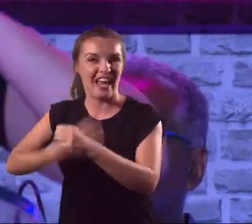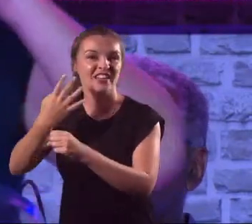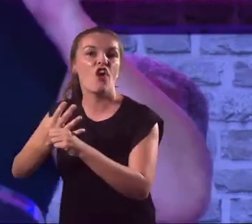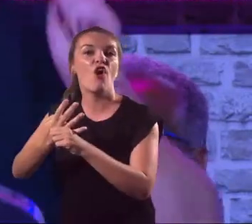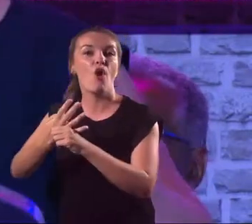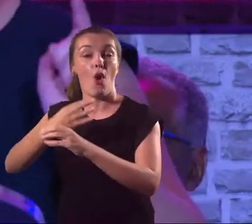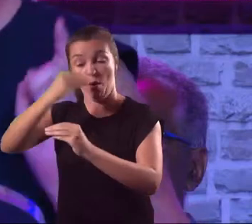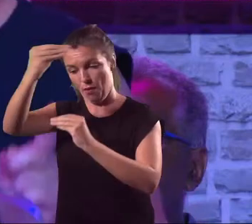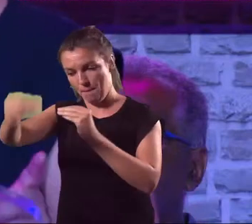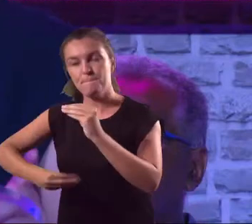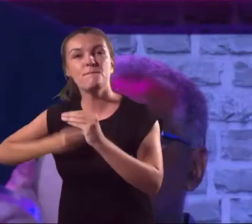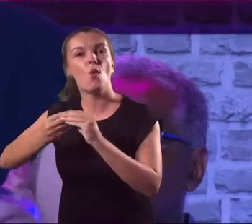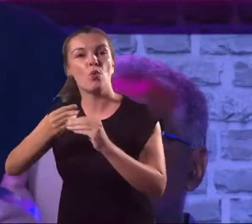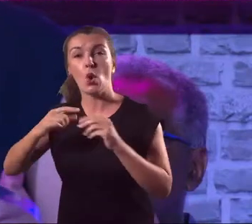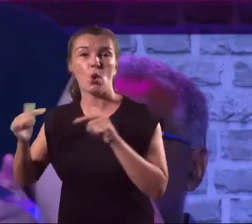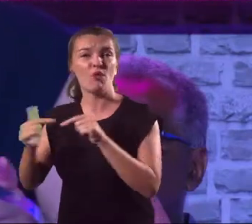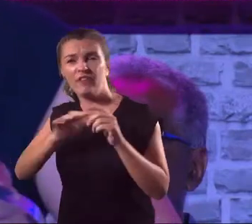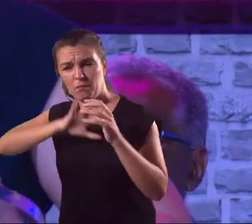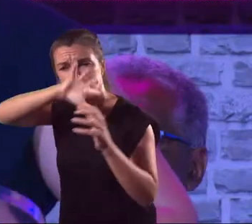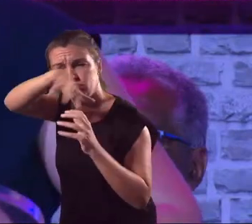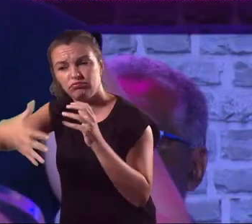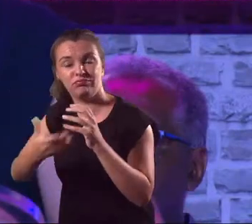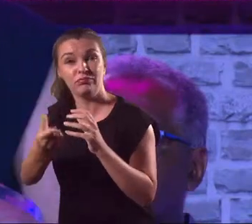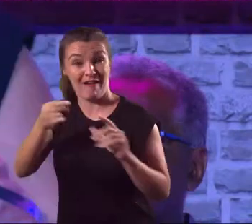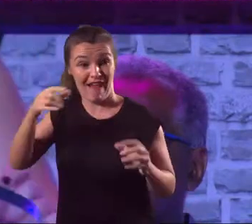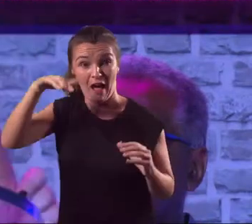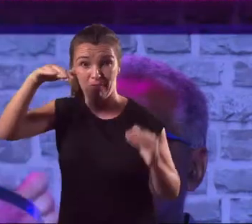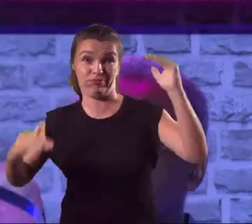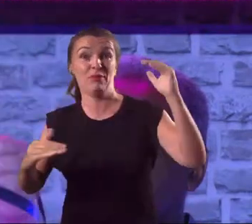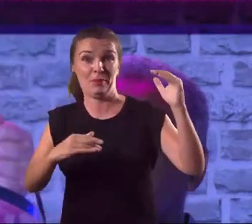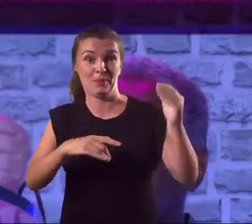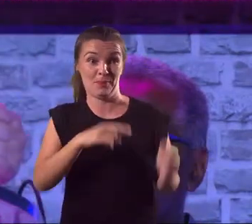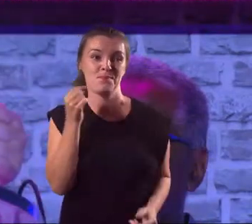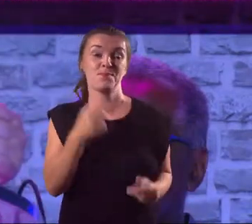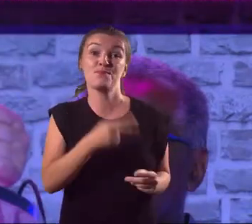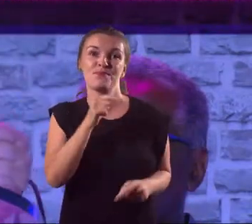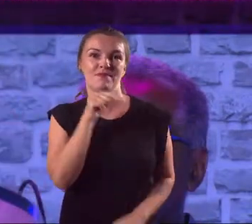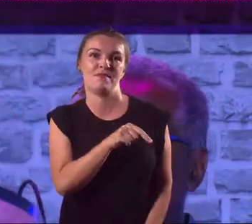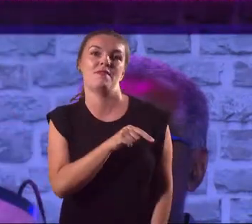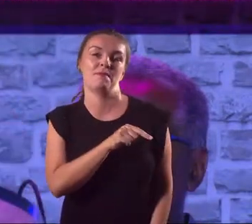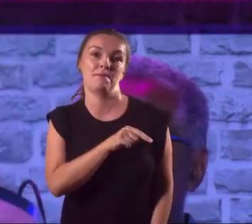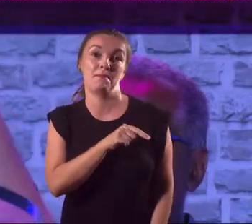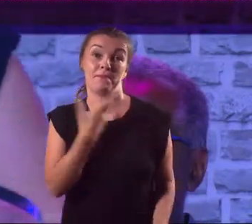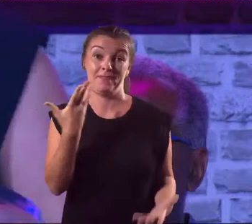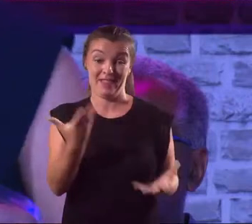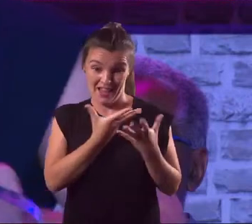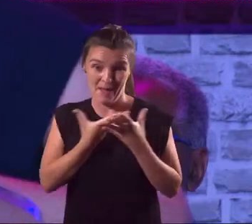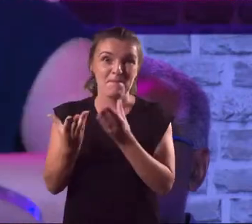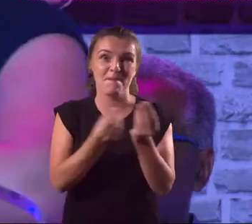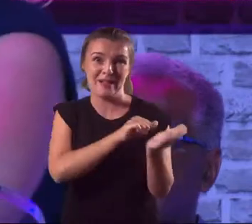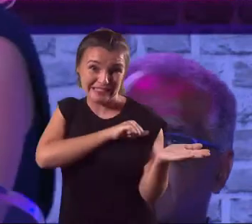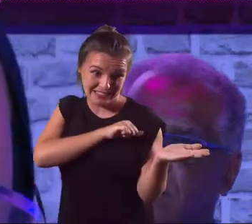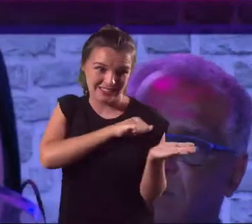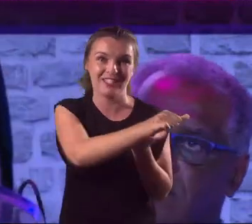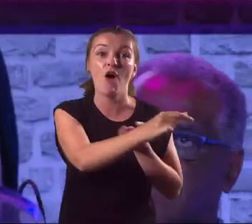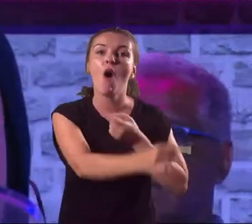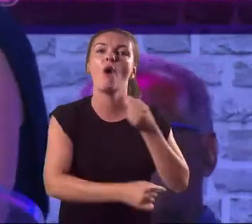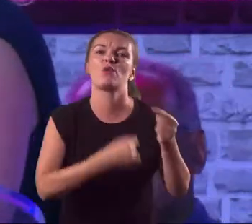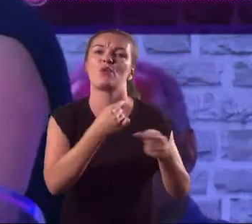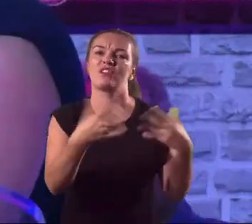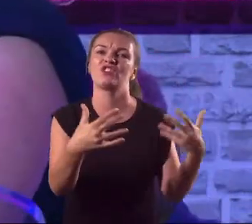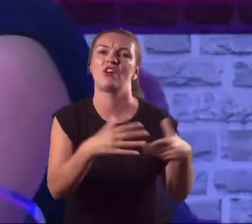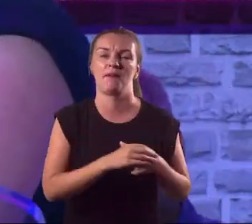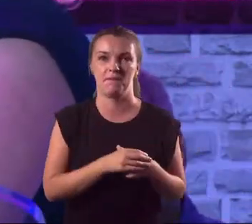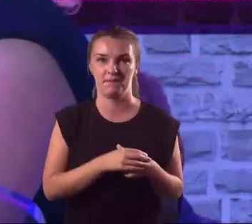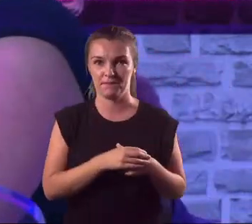dans l'ensemble des conflits du monde. Nous parlons face à un génocide qui est en cours et ils peuvent nous salir de